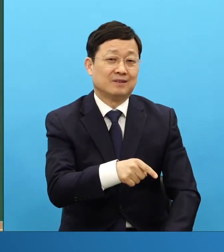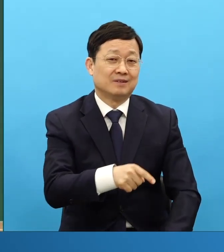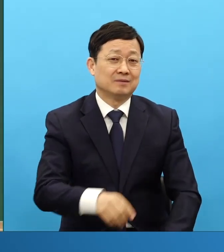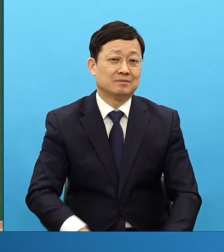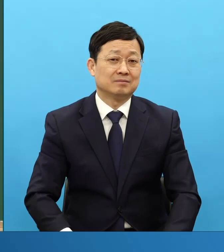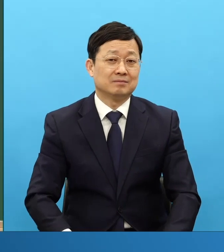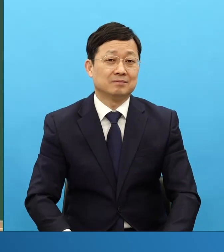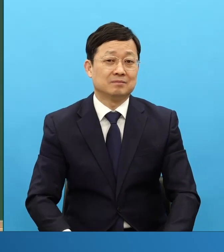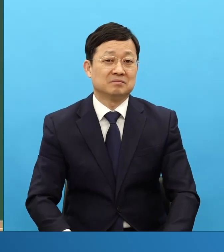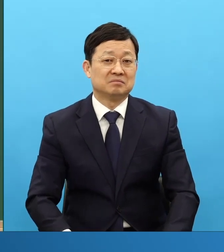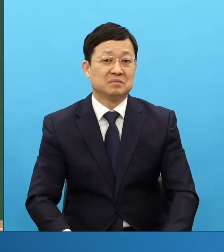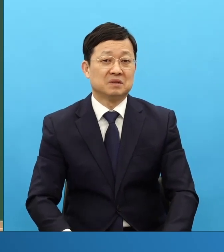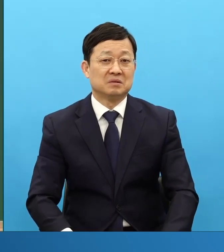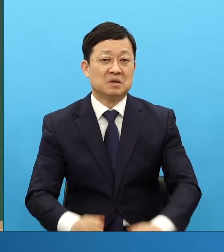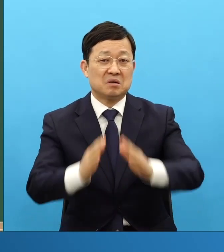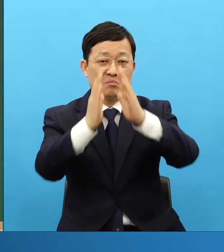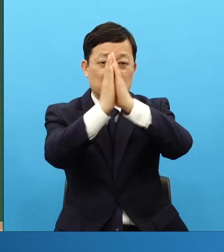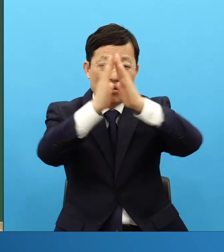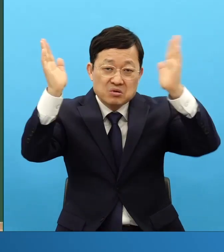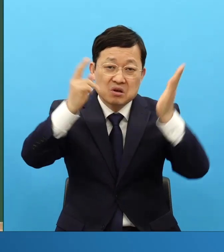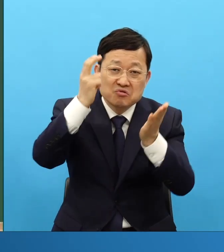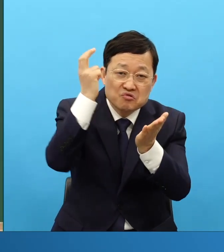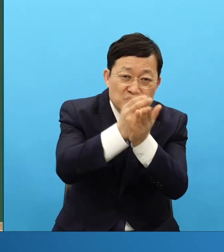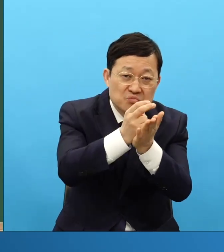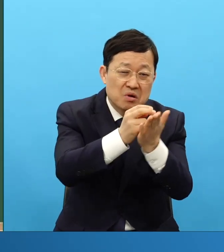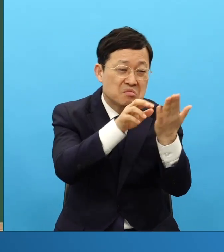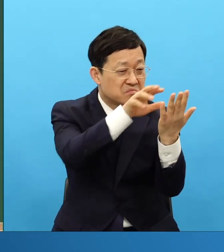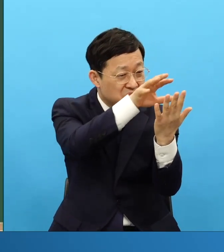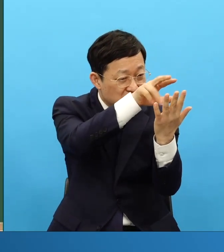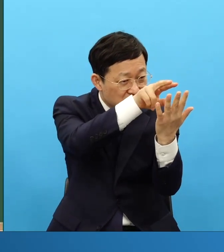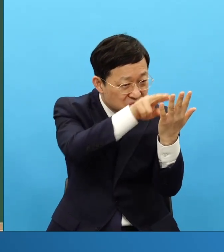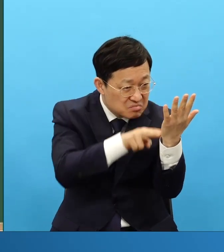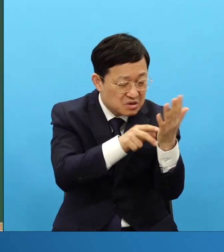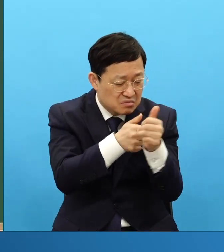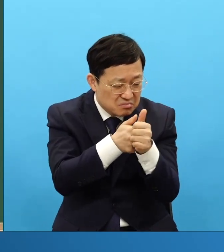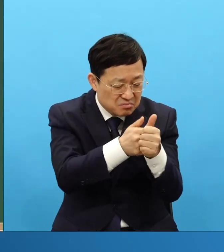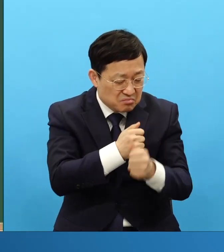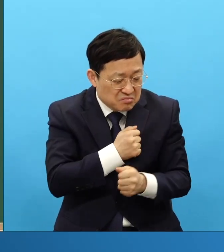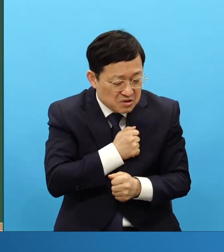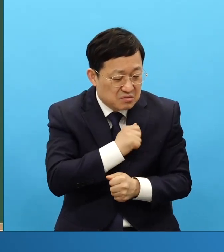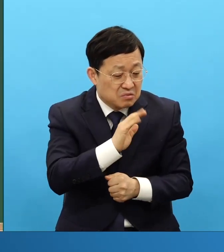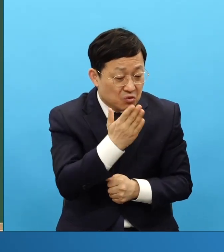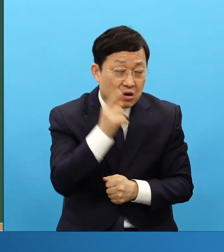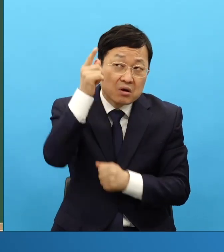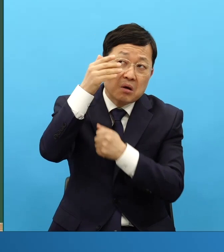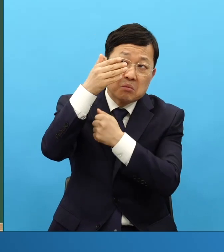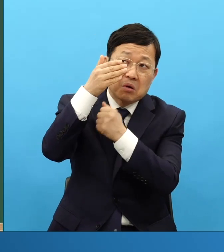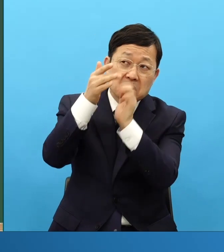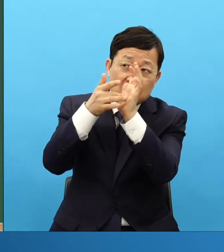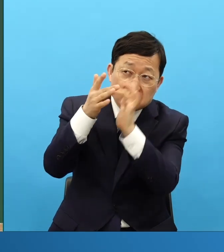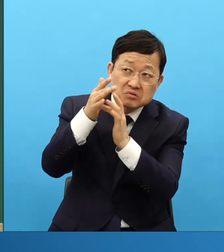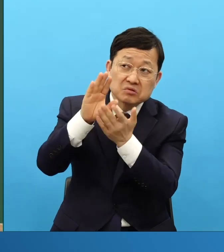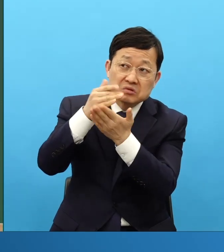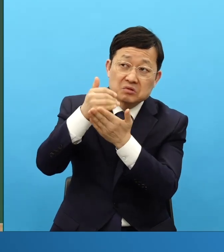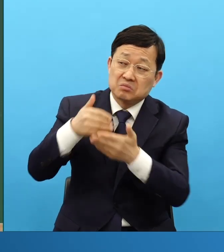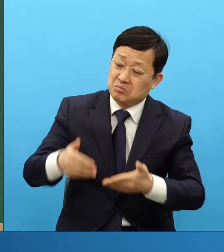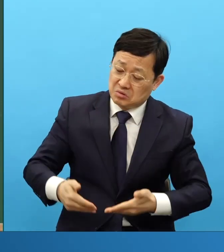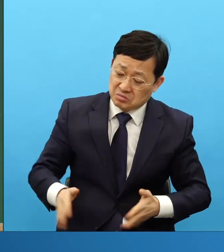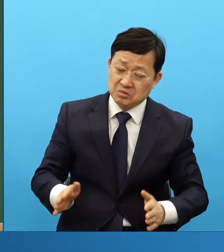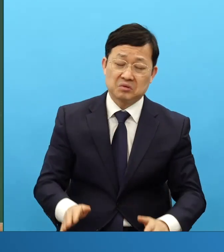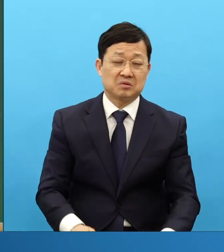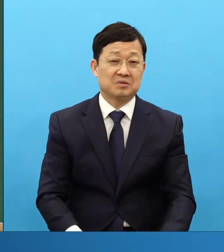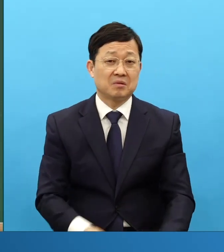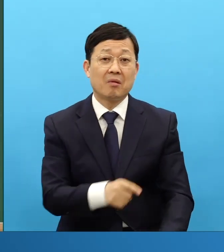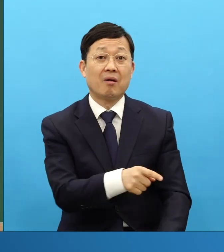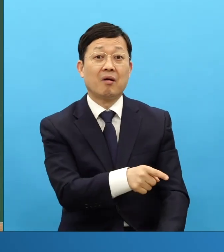하고 있는 제도들 그거 잘 지키면 된다고 생각해요. Because all they had to do is follow the institutions that they had established. 그거 뭐 안식일에 뭐 얼마만 걷지 마라 일하지